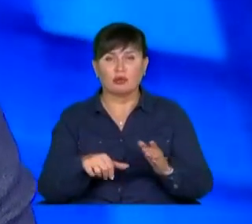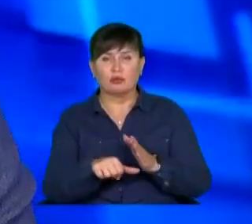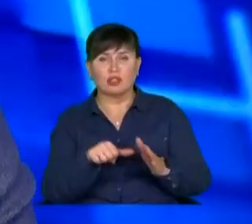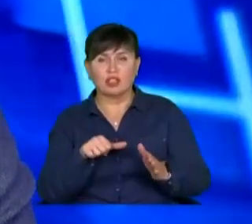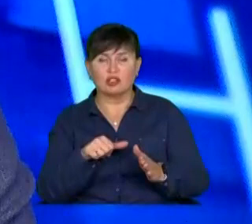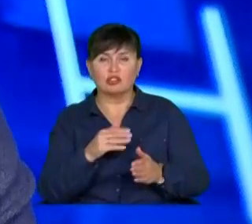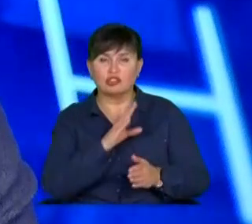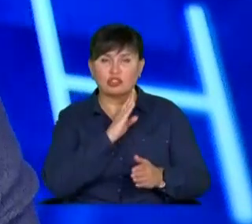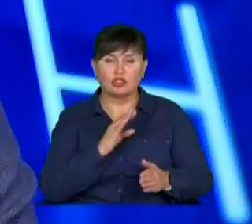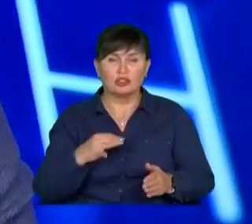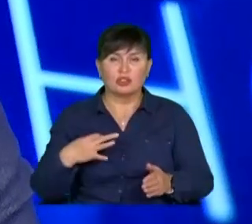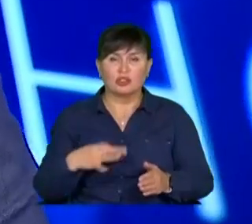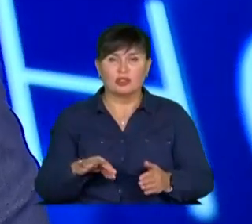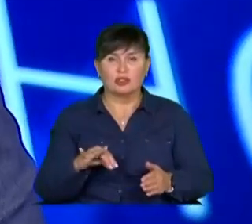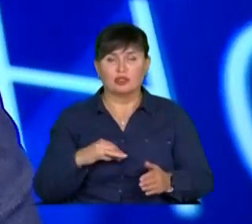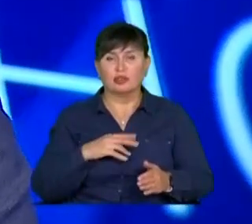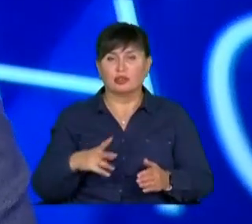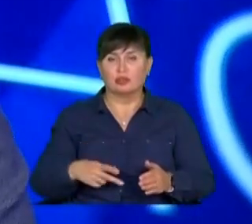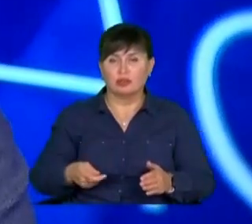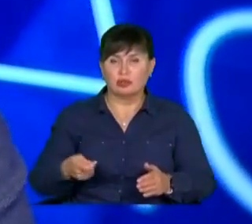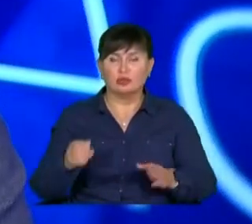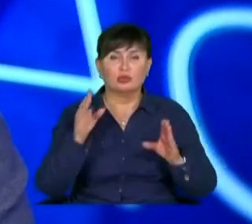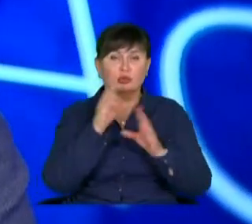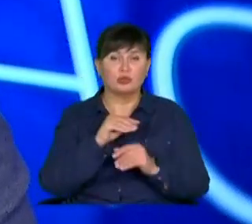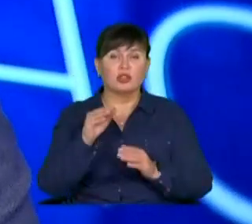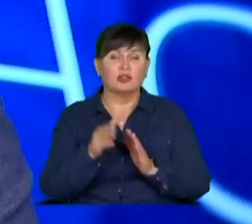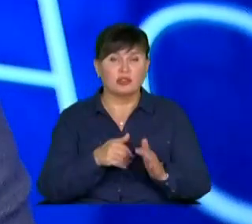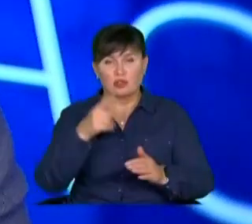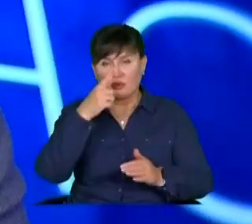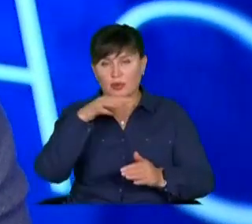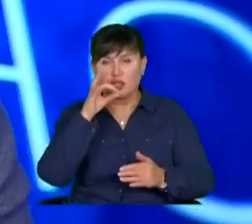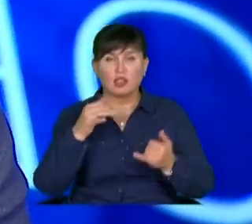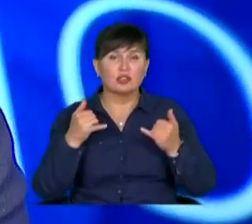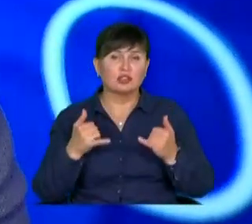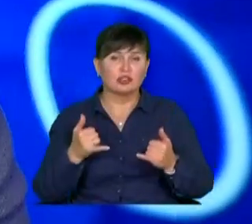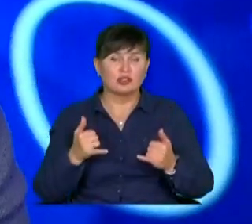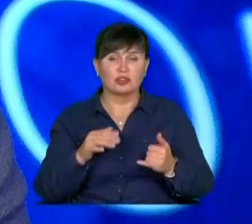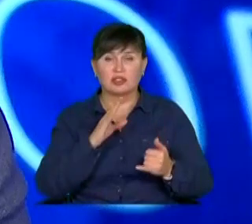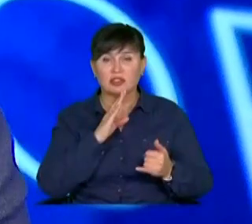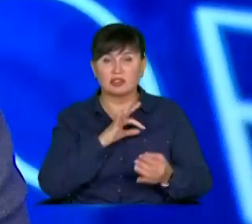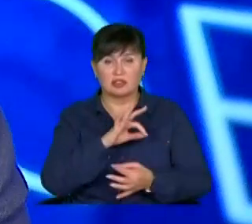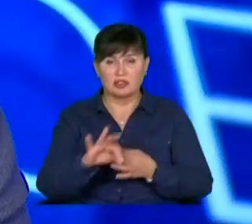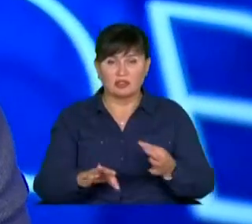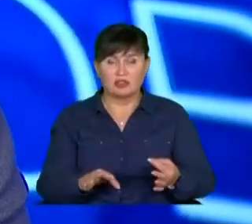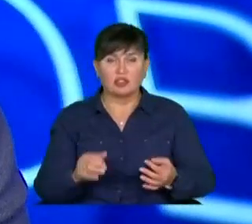женщину и ее сына и ранил дочь, которая успела вызвать полицию. Сейчас осиротевшая девочка